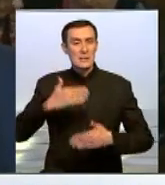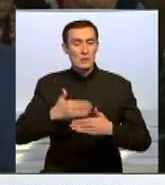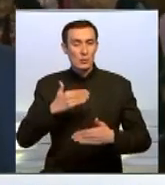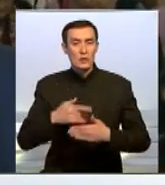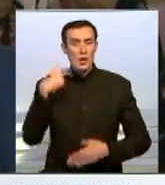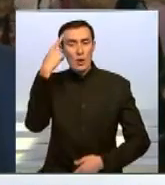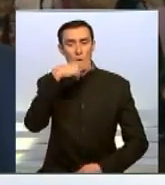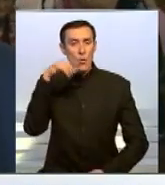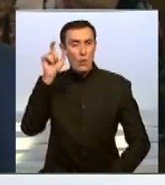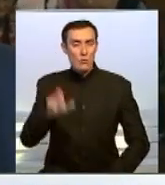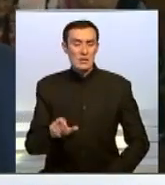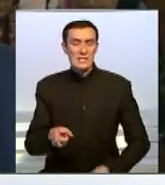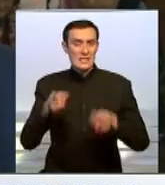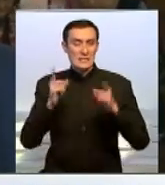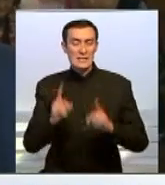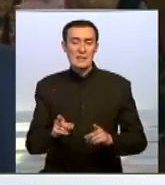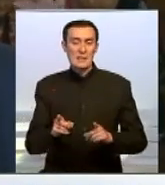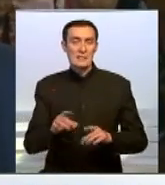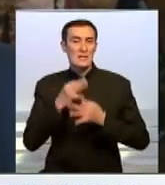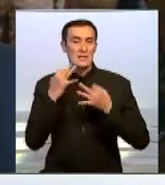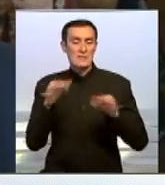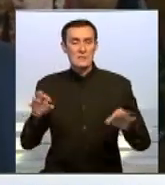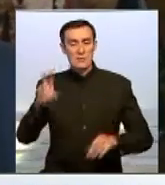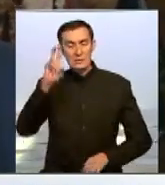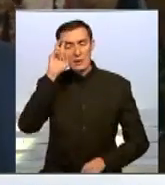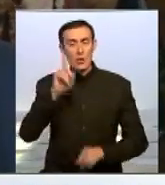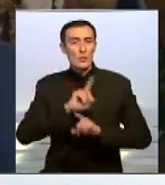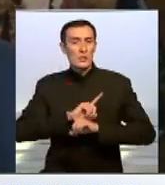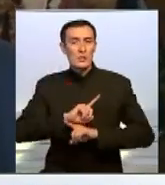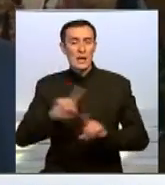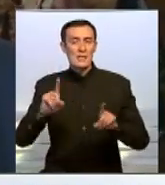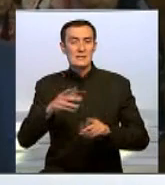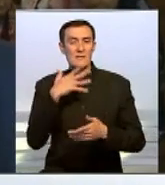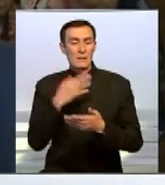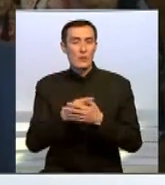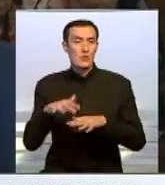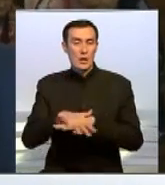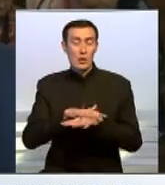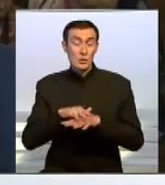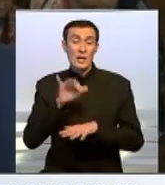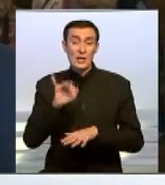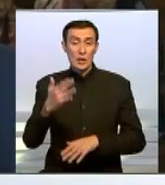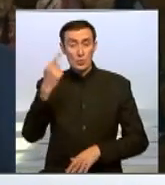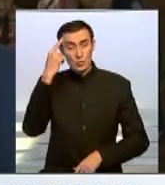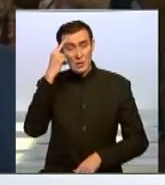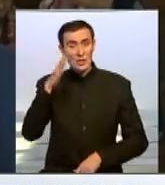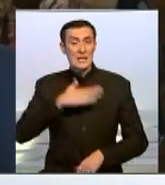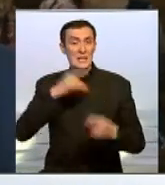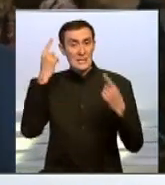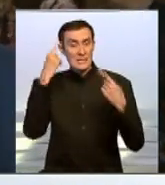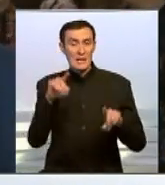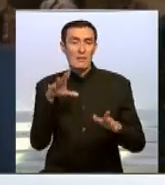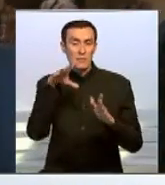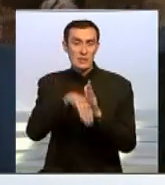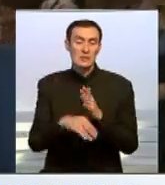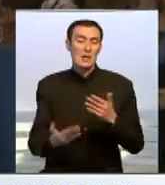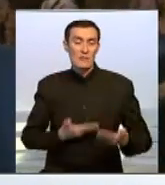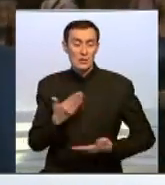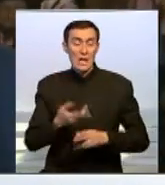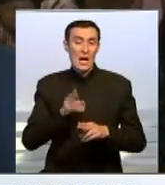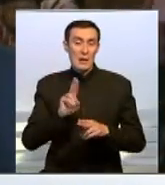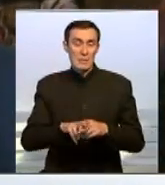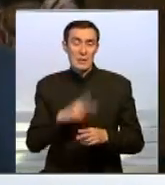образ истинного борца за независимость страны, за уникальность казахского народа. И я думаю, наша идея воплотилась в жизнь, о